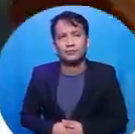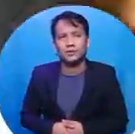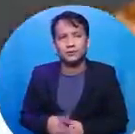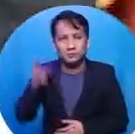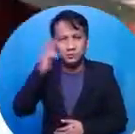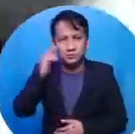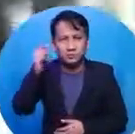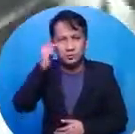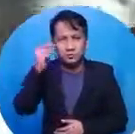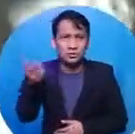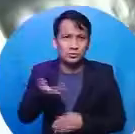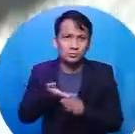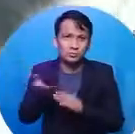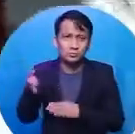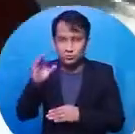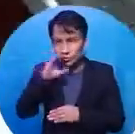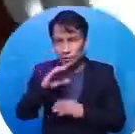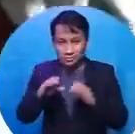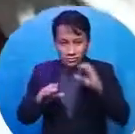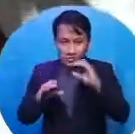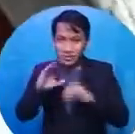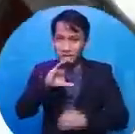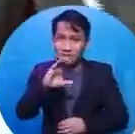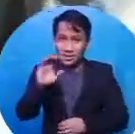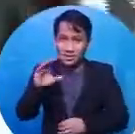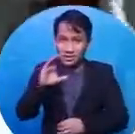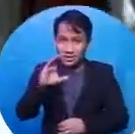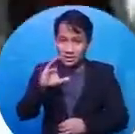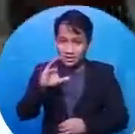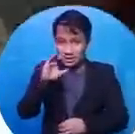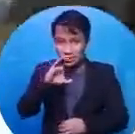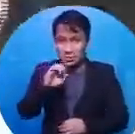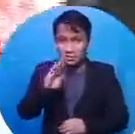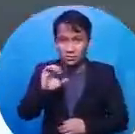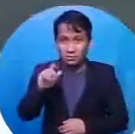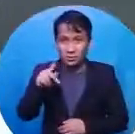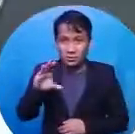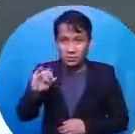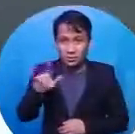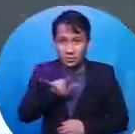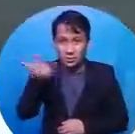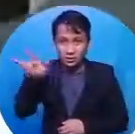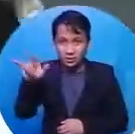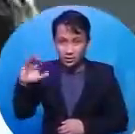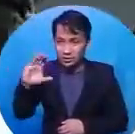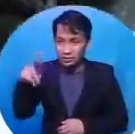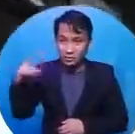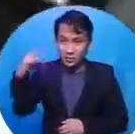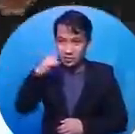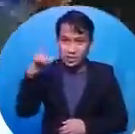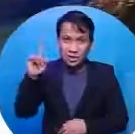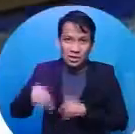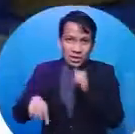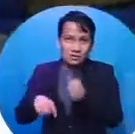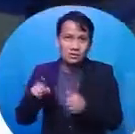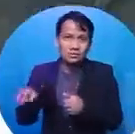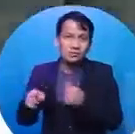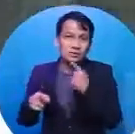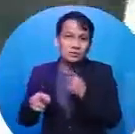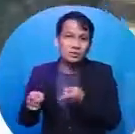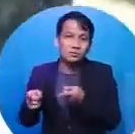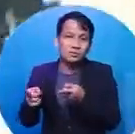Rafi, via Cebu Pacific sana ang flight nito ng grupo ni Naanok at nitong si Nanay Emilet. Ayon na sa